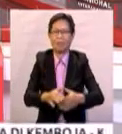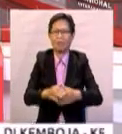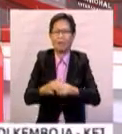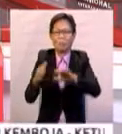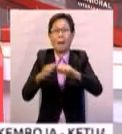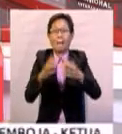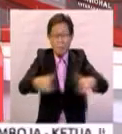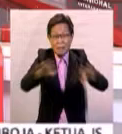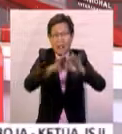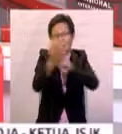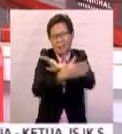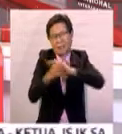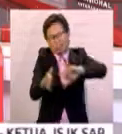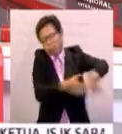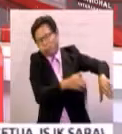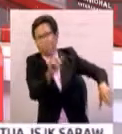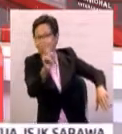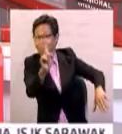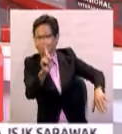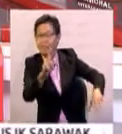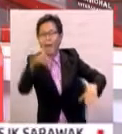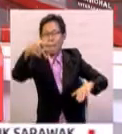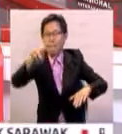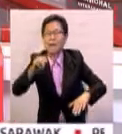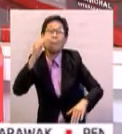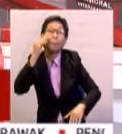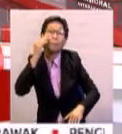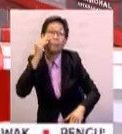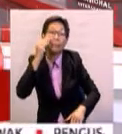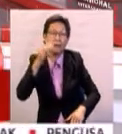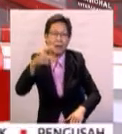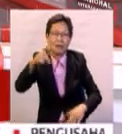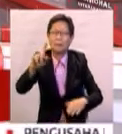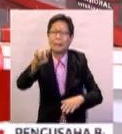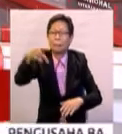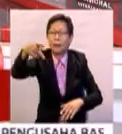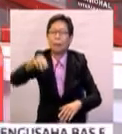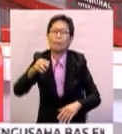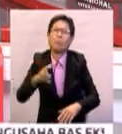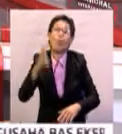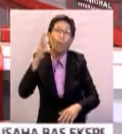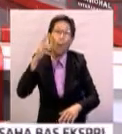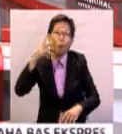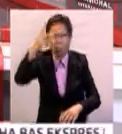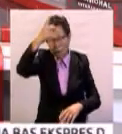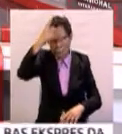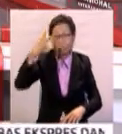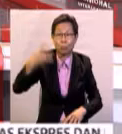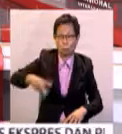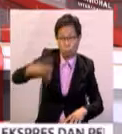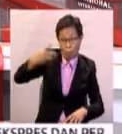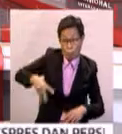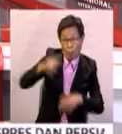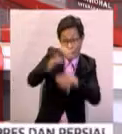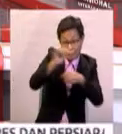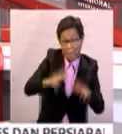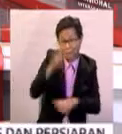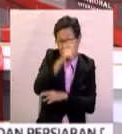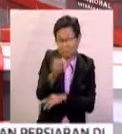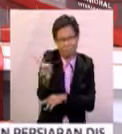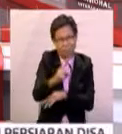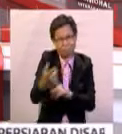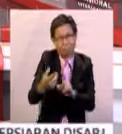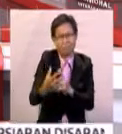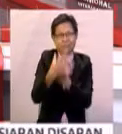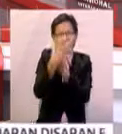negara. Pada masa sama, Timbalan Perdana Menteri Datuk Seri Dr. Wan Azizah Wan Ismail mengingatkan penjawat awam tidak melakukan